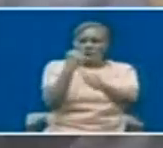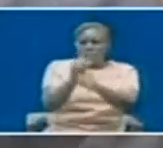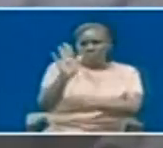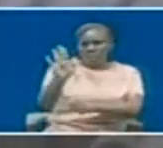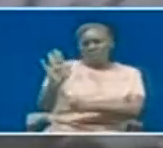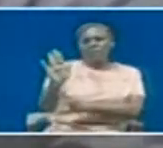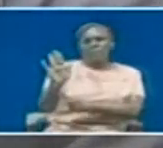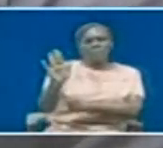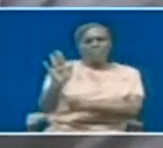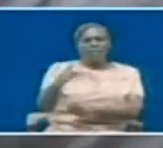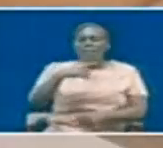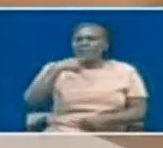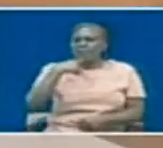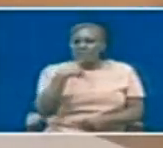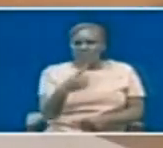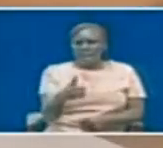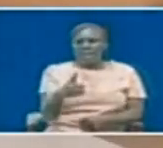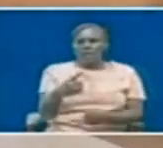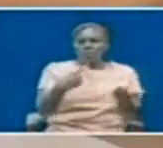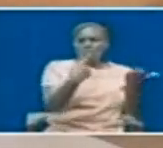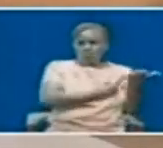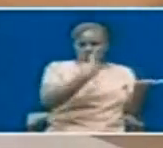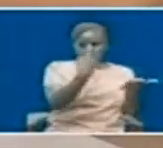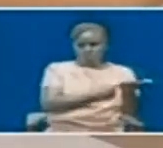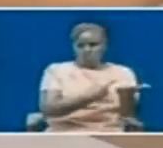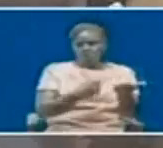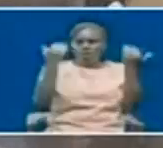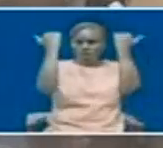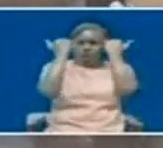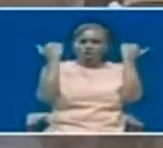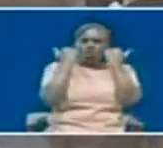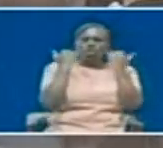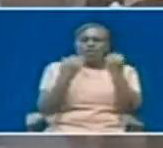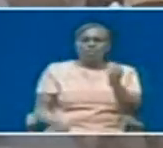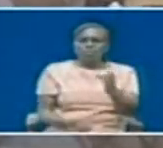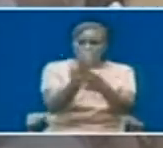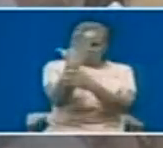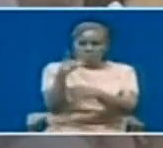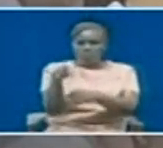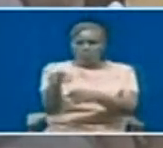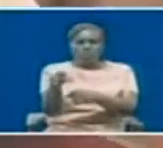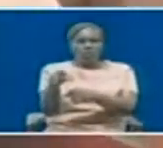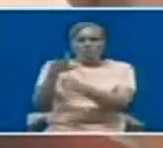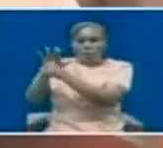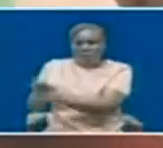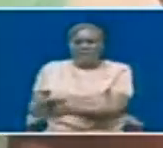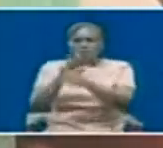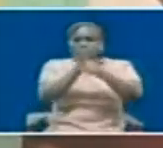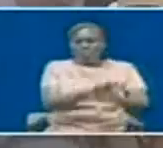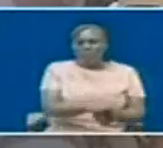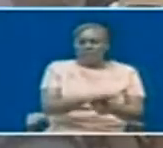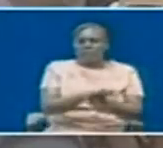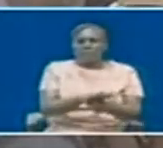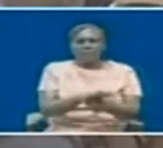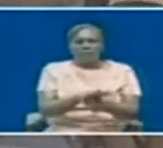maendeleo. Na tunaambia wale makaburu kotini ambayo imetengeneziwa kuhujumu na